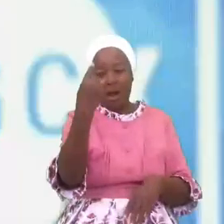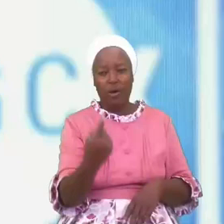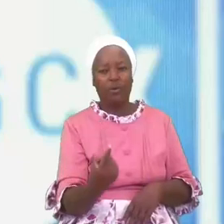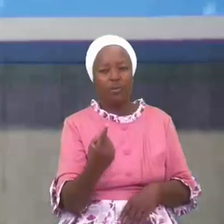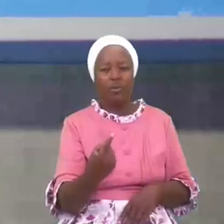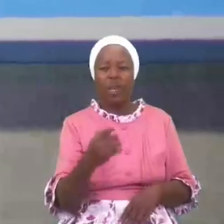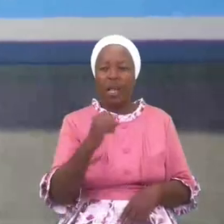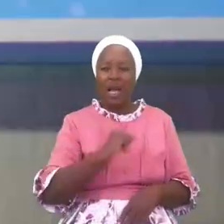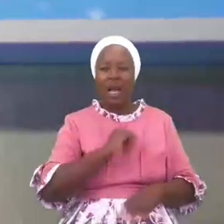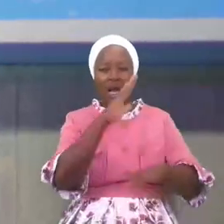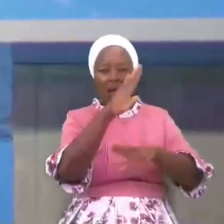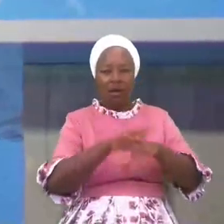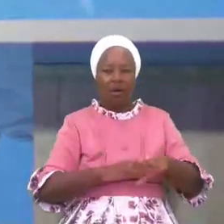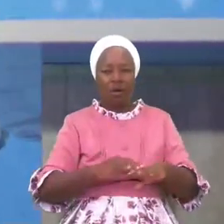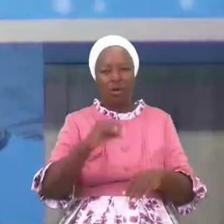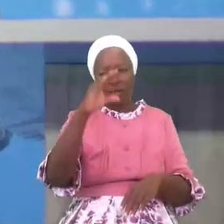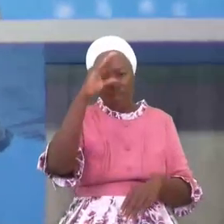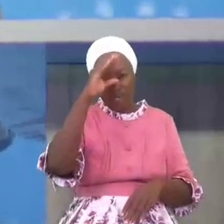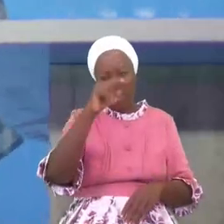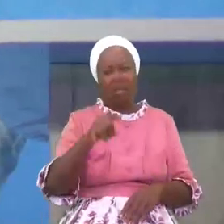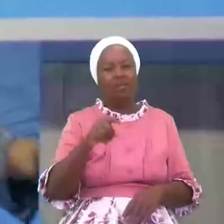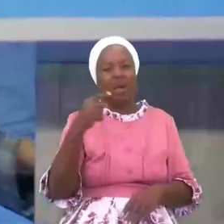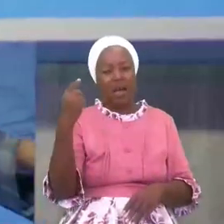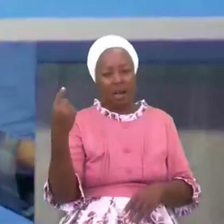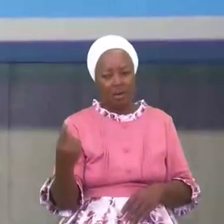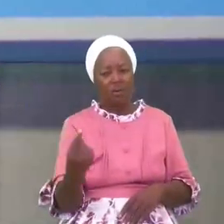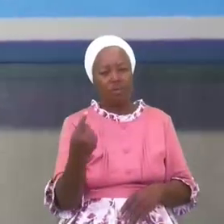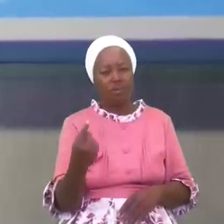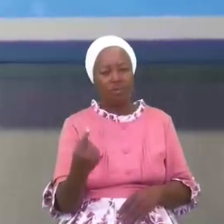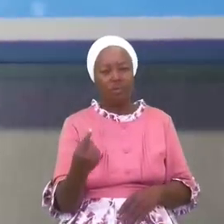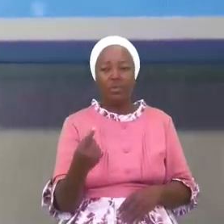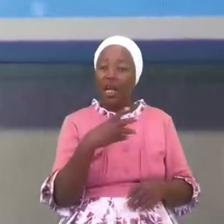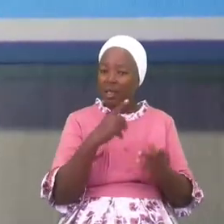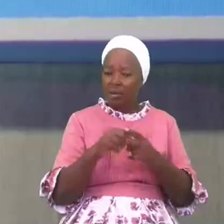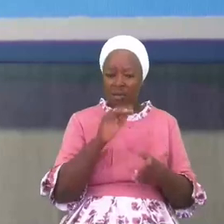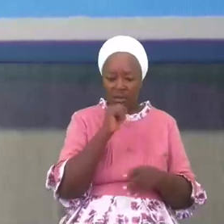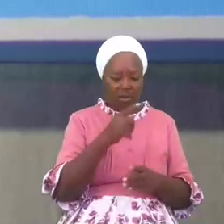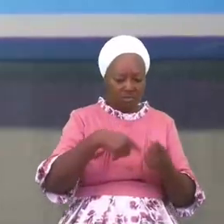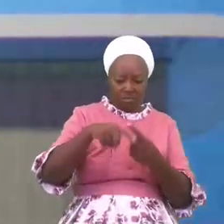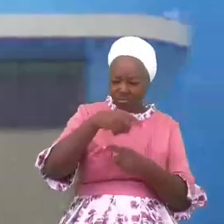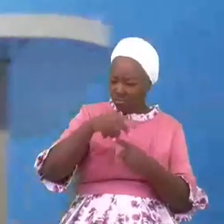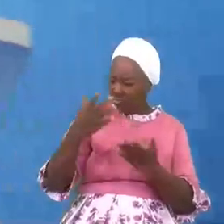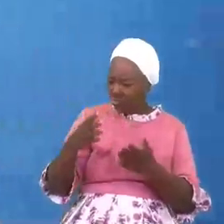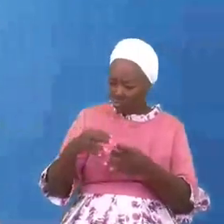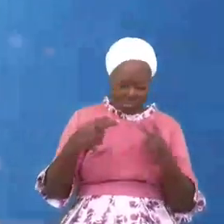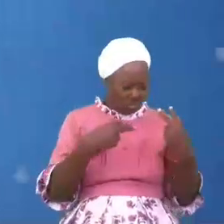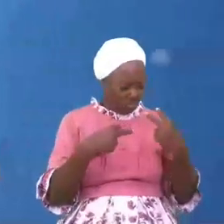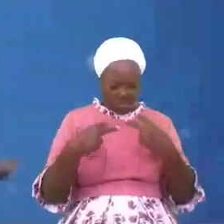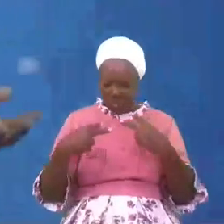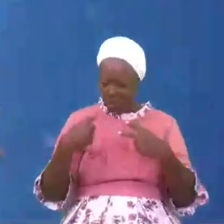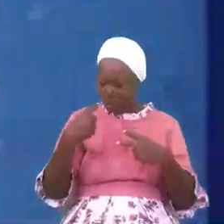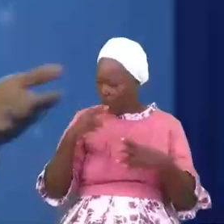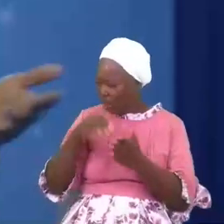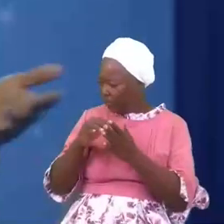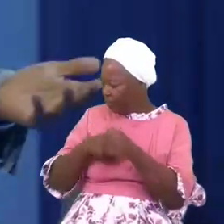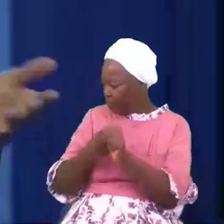Car lui seul, je l'ai appelé. Et il ne regardait pas autour. Est-ce qu'il y a quelqu'un d'autre qui veut suivre? Est-ce que je suis le seul